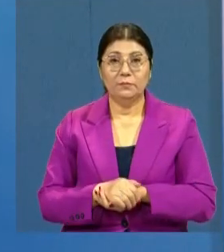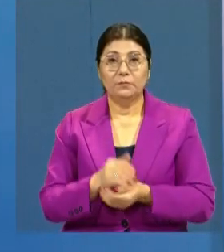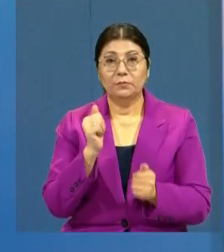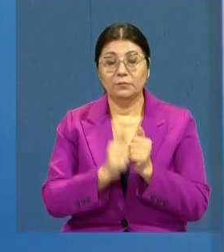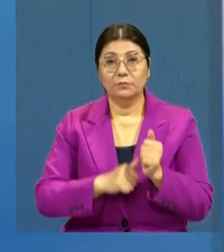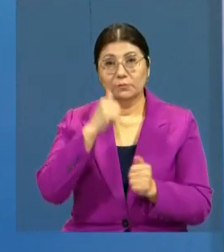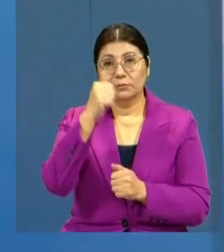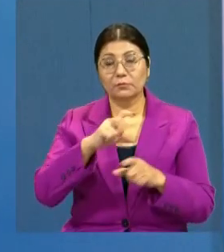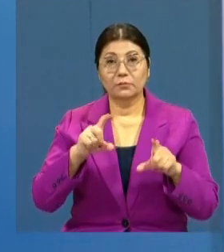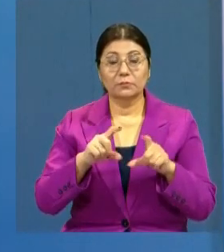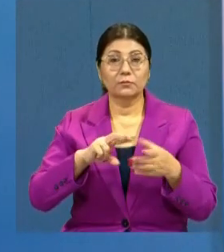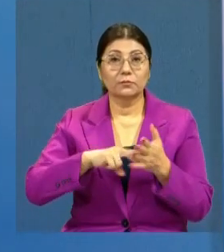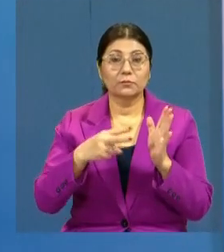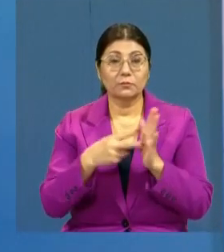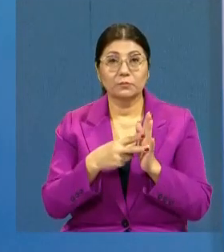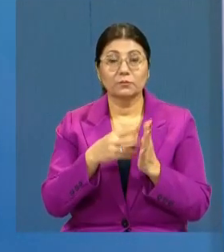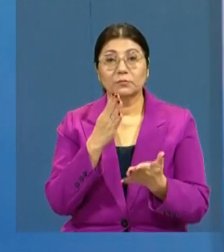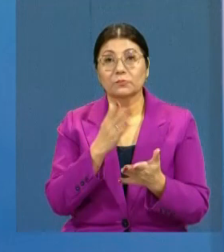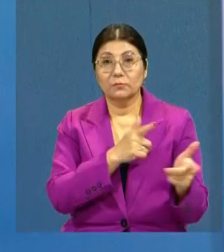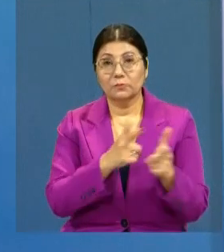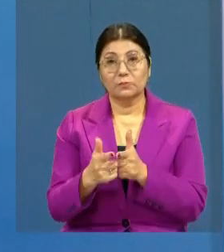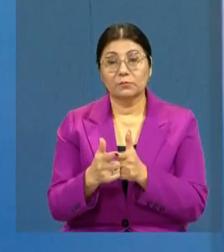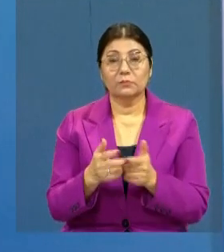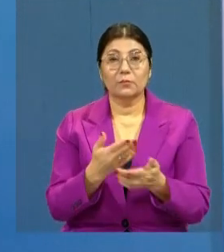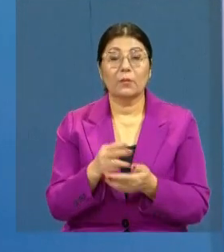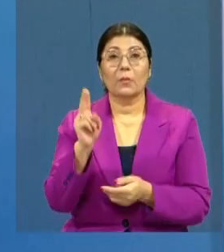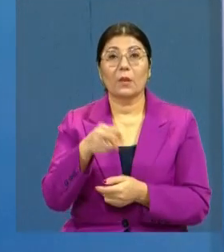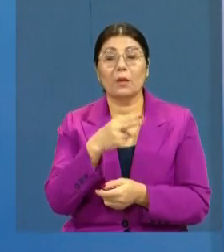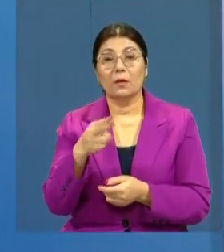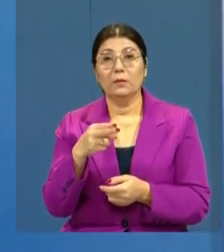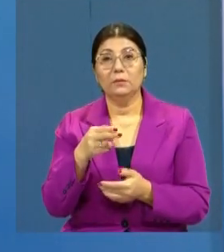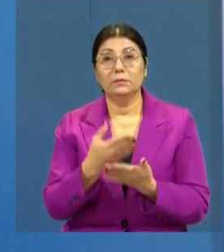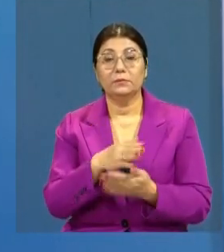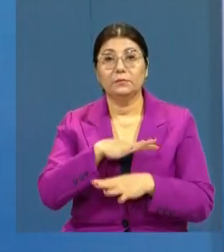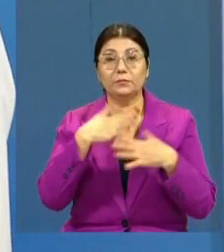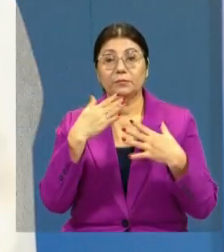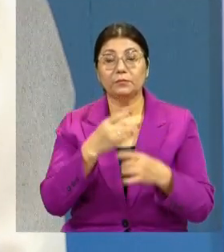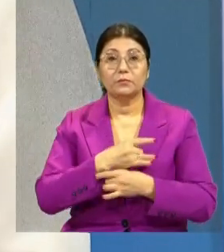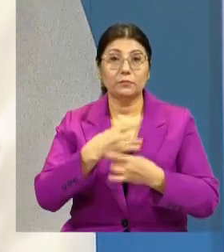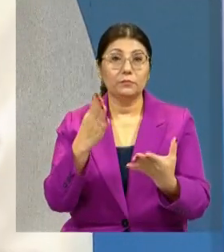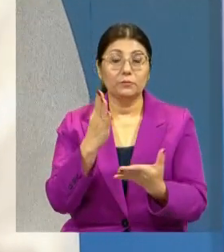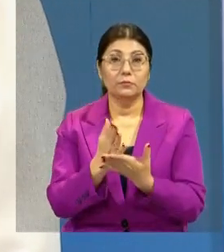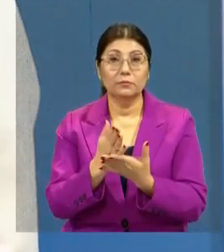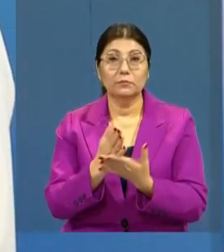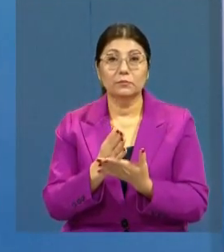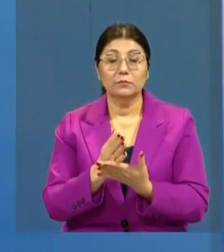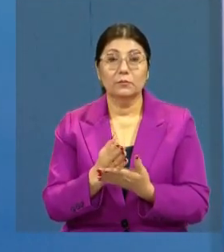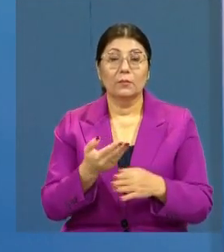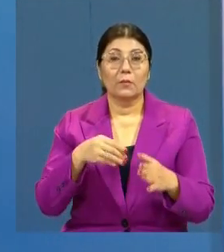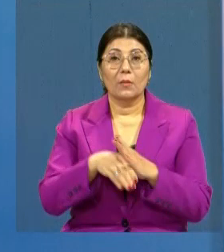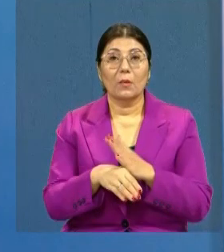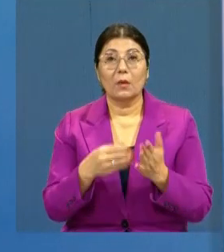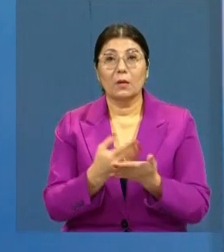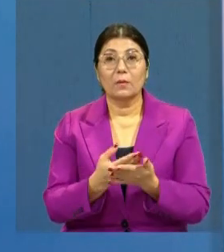сайын жоспармен жүреміз ғой. Биыл енді алдағы уақытта желтоқсанның ішінде де көптеген мереке келе жатыр, Аллаға шүкір. Соның ішінде